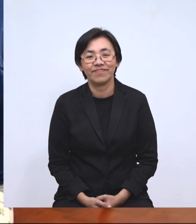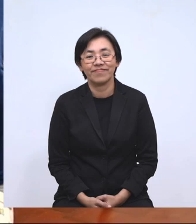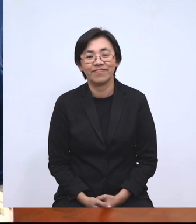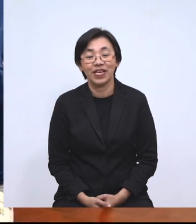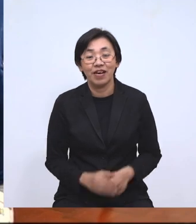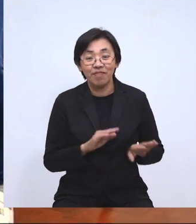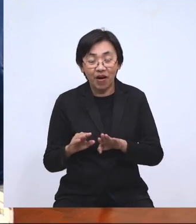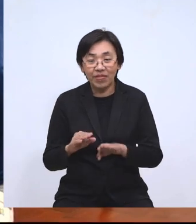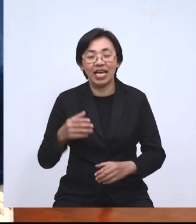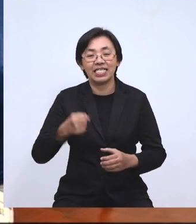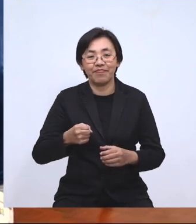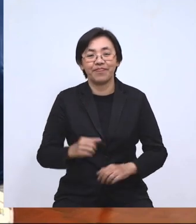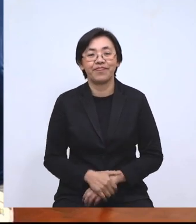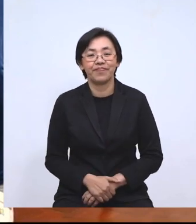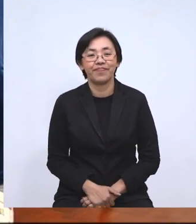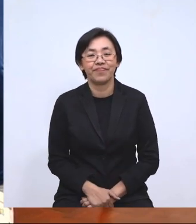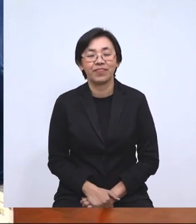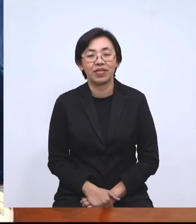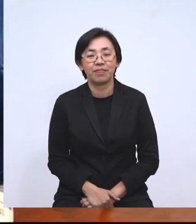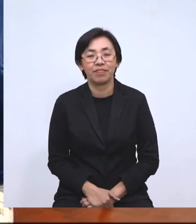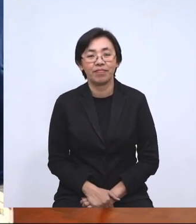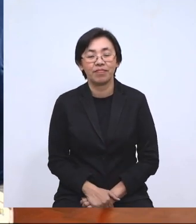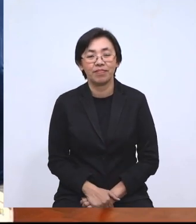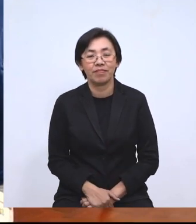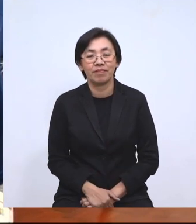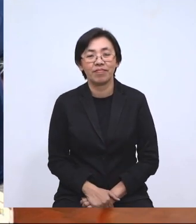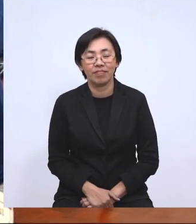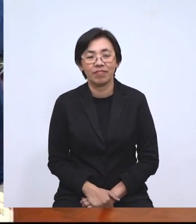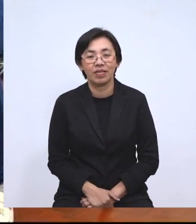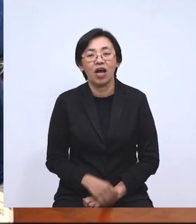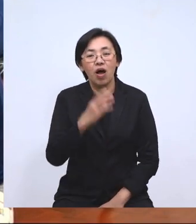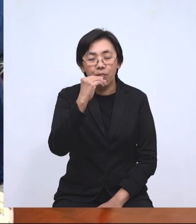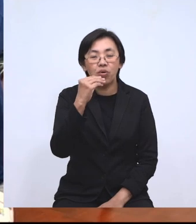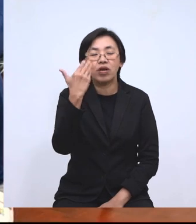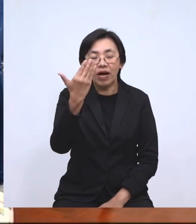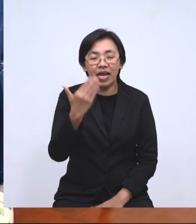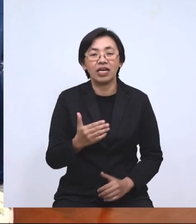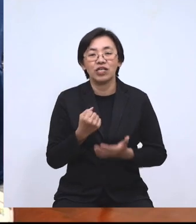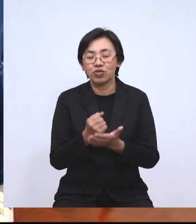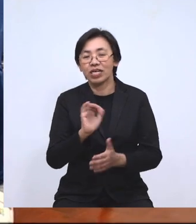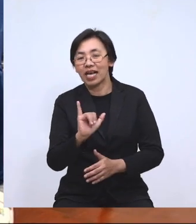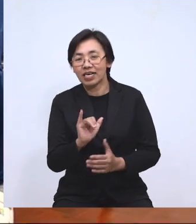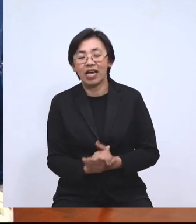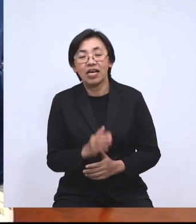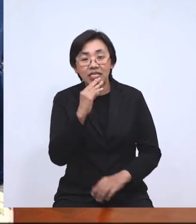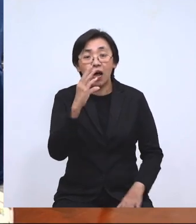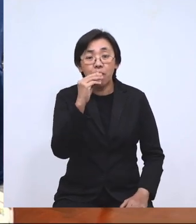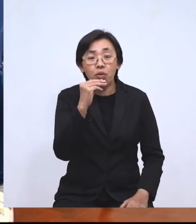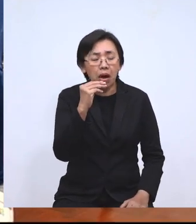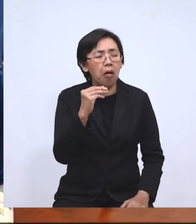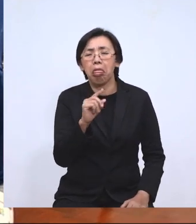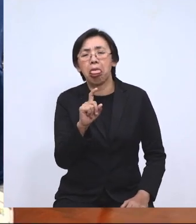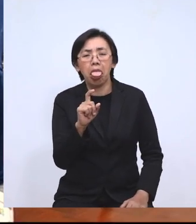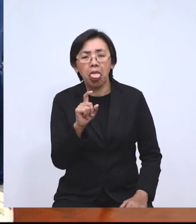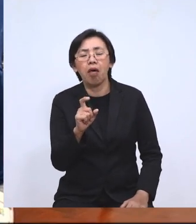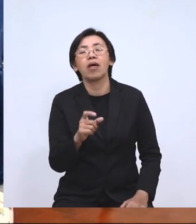ล้วนะ พร้อมผม บอสจับแก้วครับคืออย่างตอนแรกเลยอ่ะครูหวานจะใช้คำพูดก่อนเลยก่อนที่จะไปช่วยเหลือถ้าเกิดเราใช้คำพูดแ